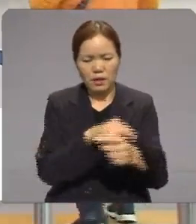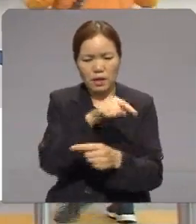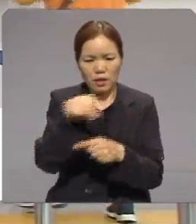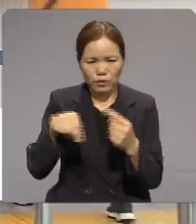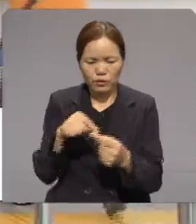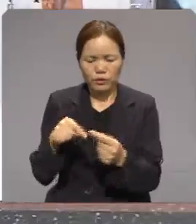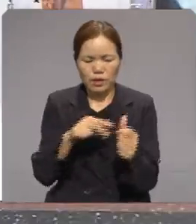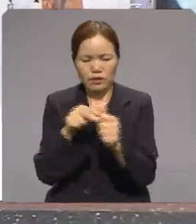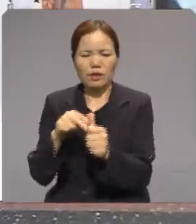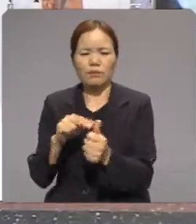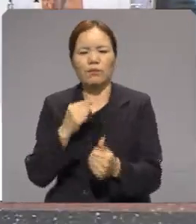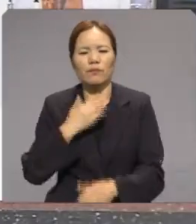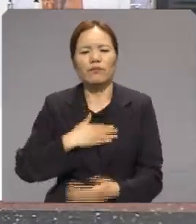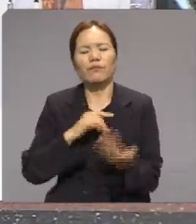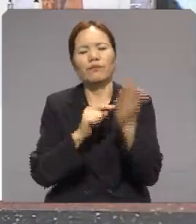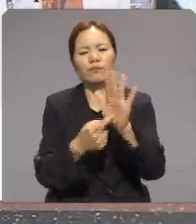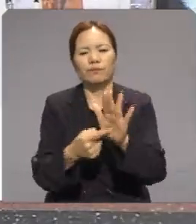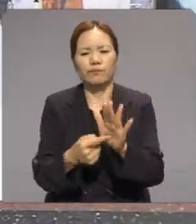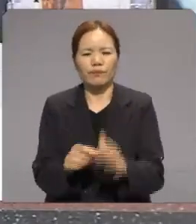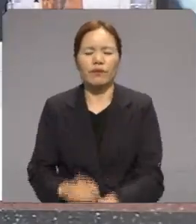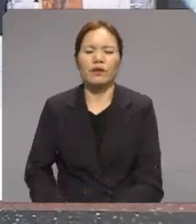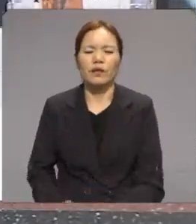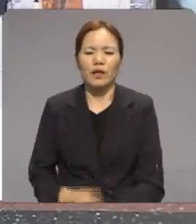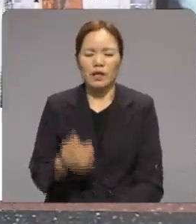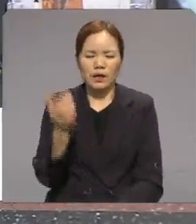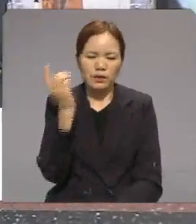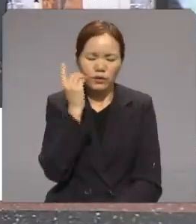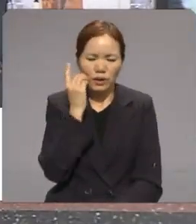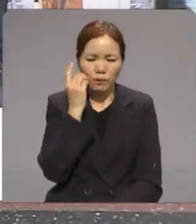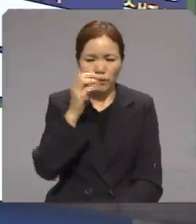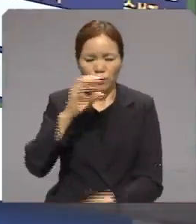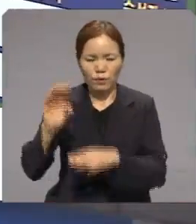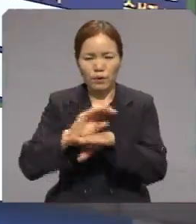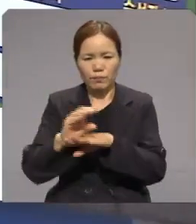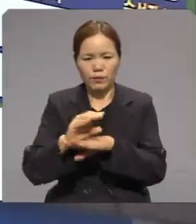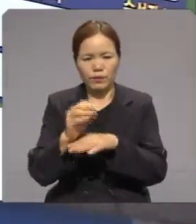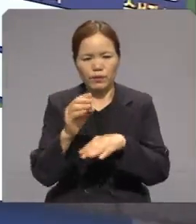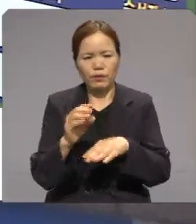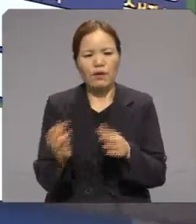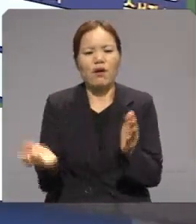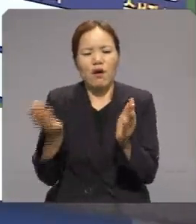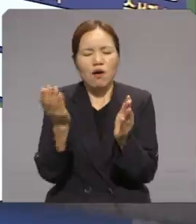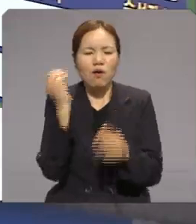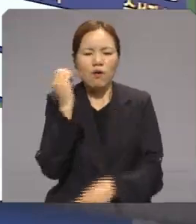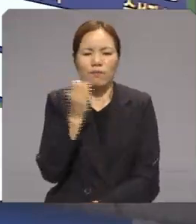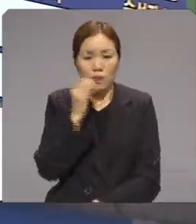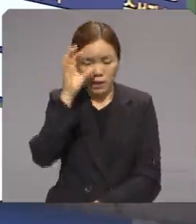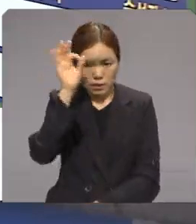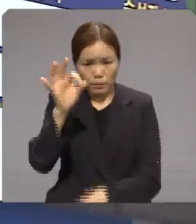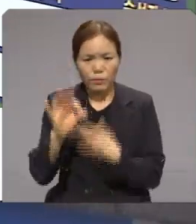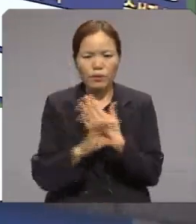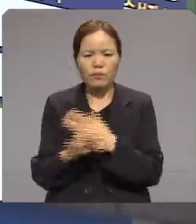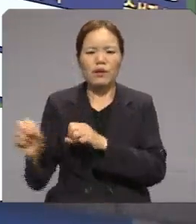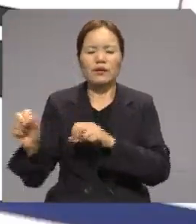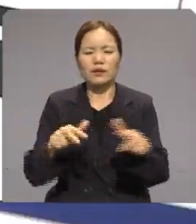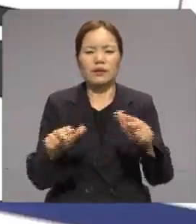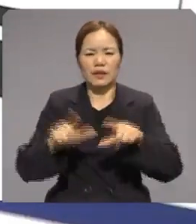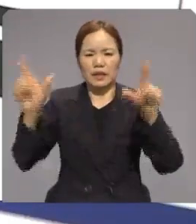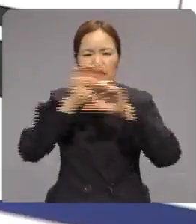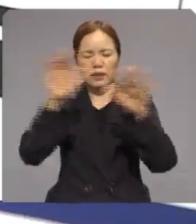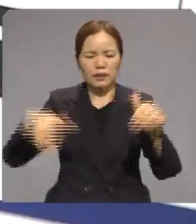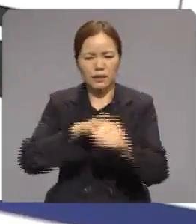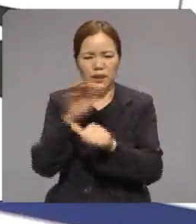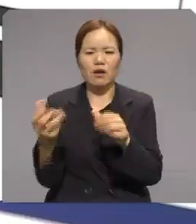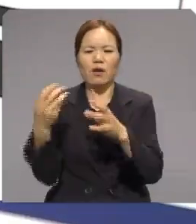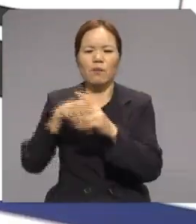밝혔습니다. 연안 여객선 이용객은 스마트폰과 PC로 인천항 여객터미널 홈페이지에 접속하면 실시간 기상 상황을